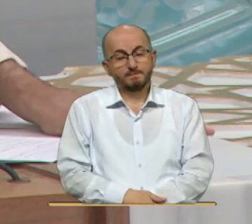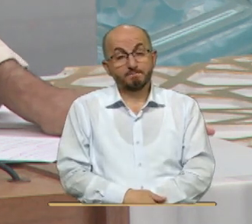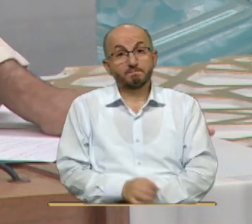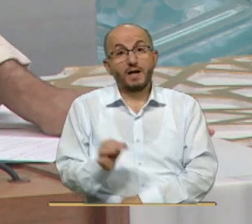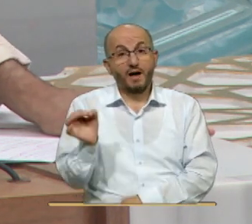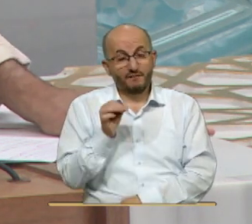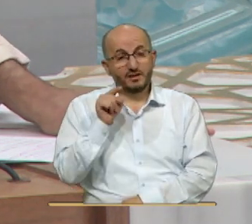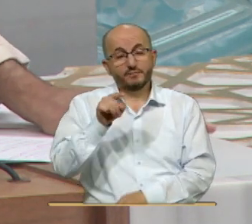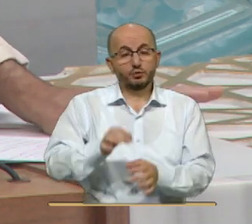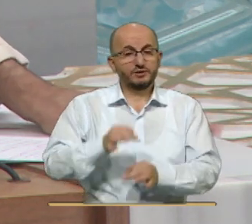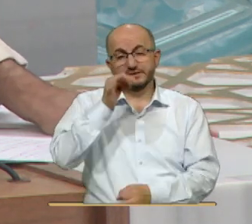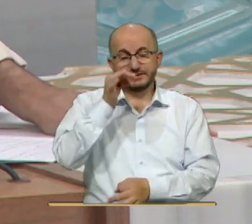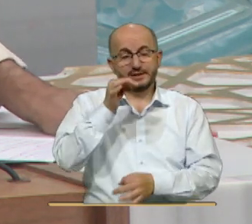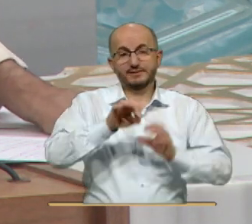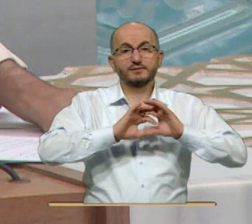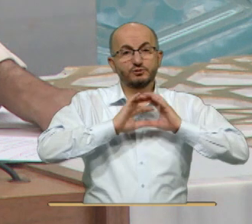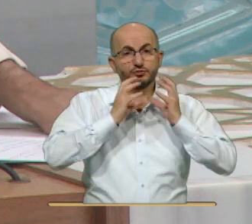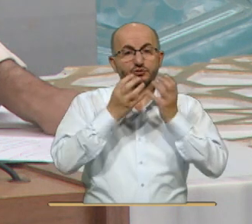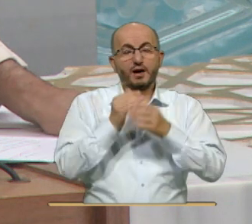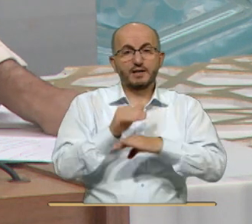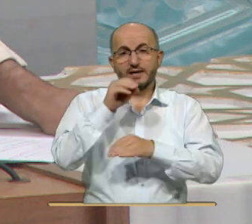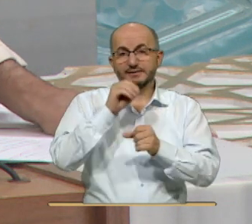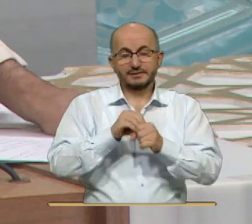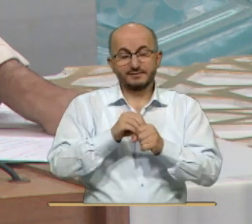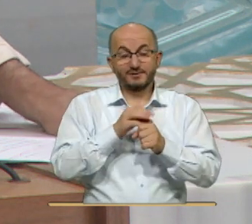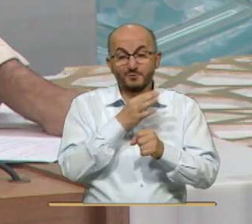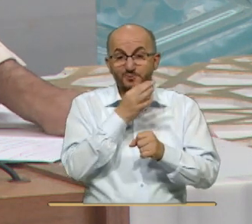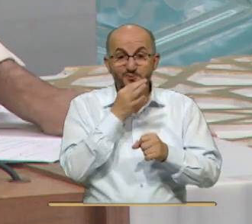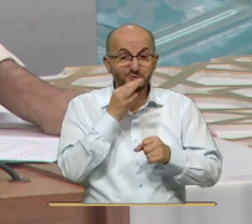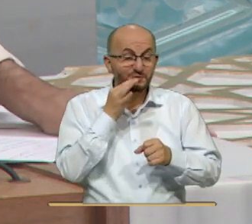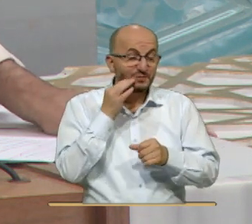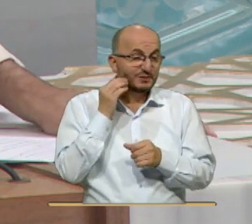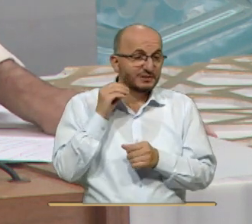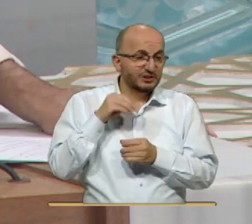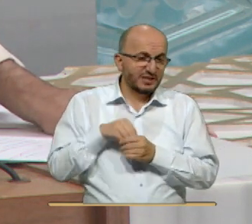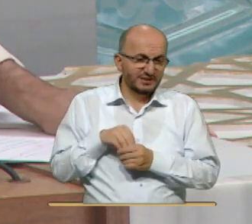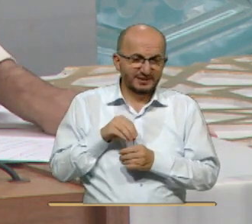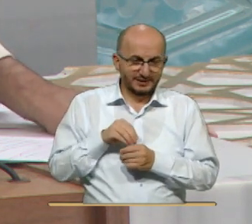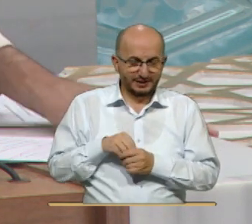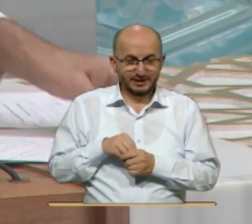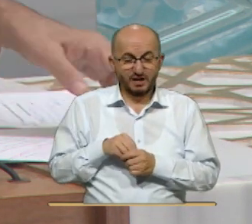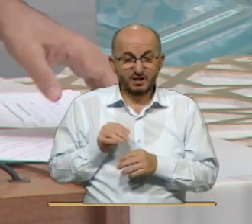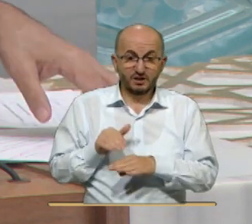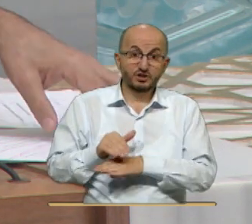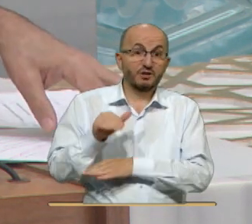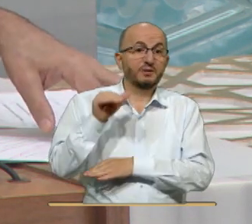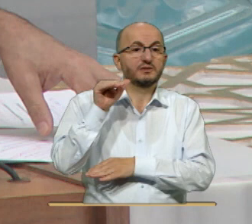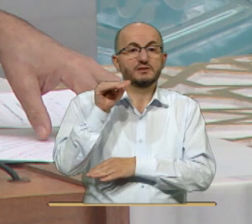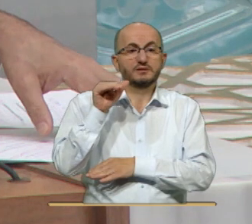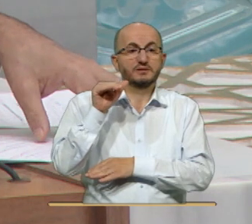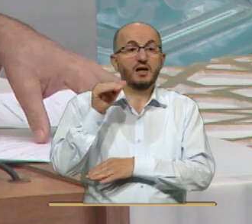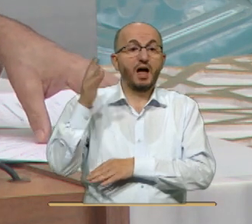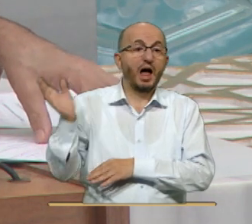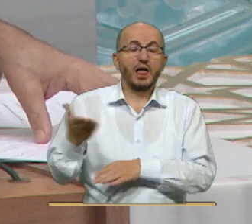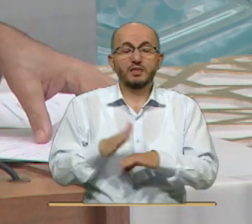Evet, bu insanın demek ki bu dünyada esenlik ve mutluluk içerisinde yaşamasının